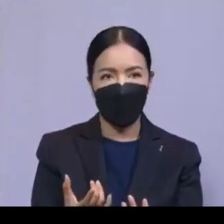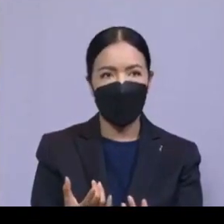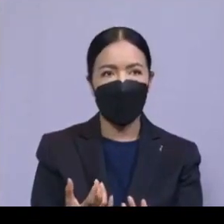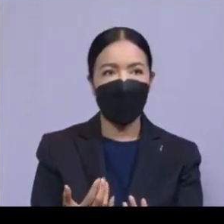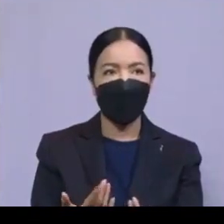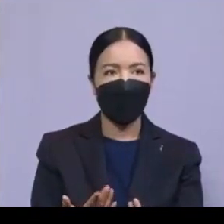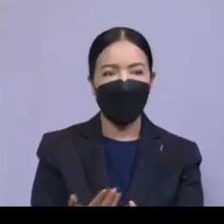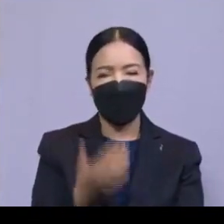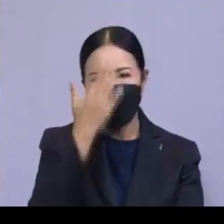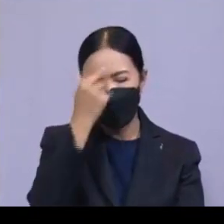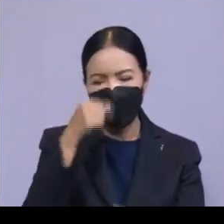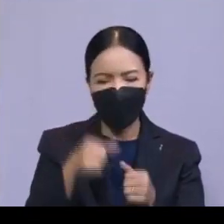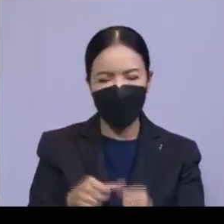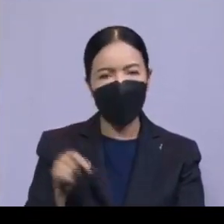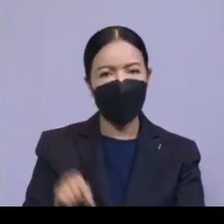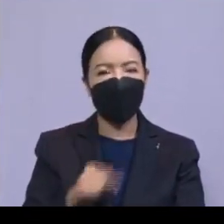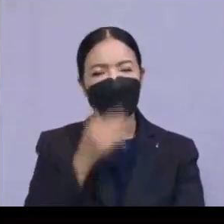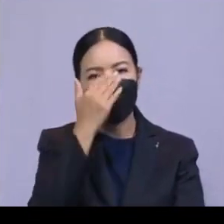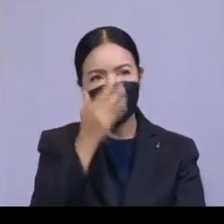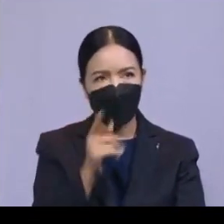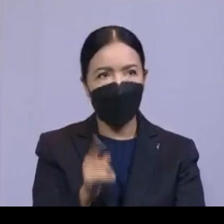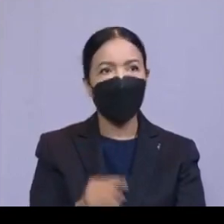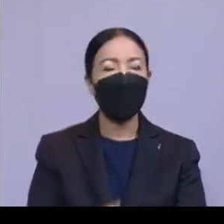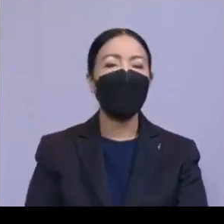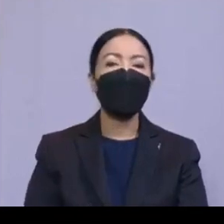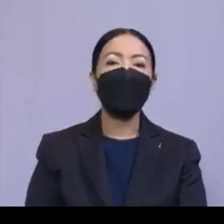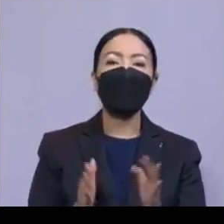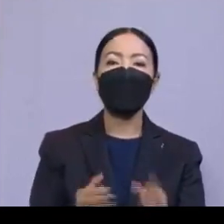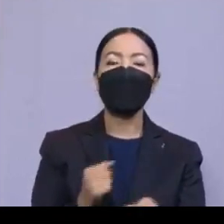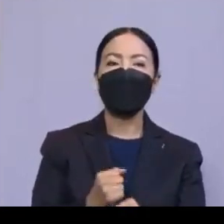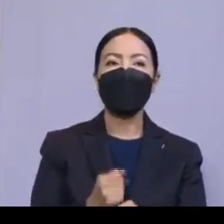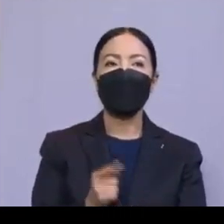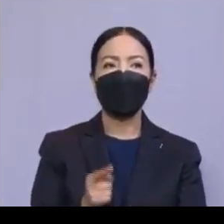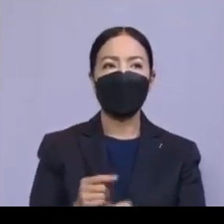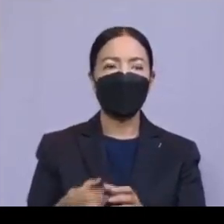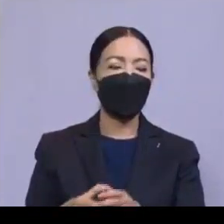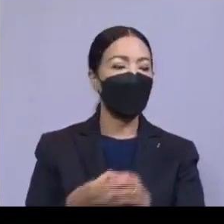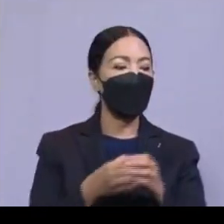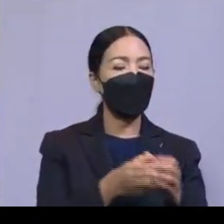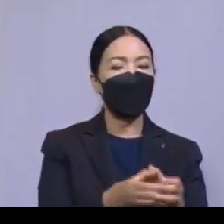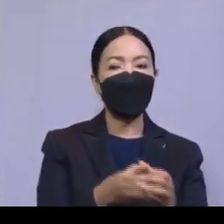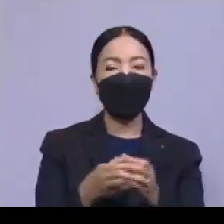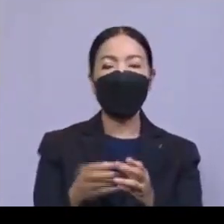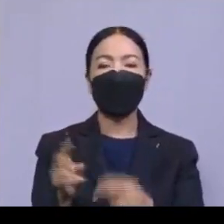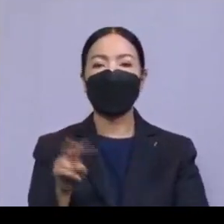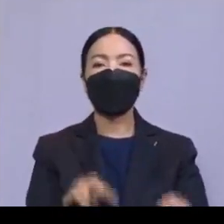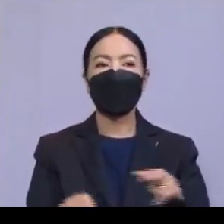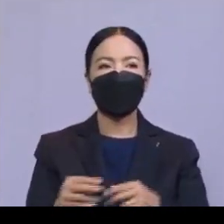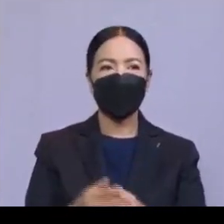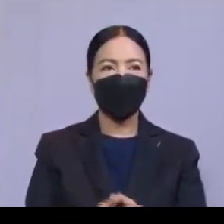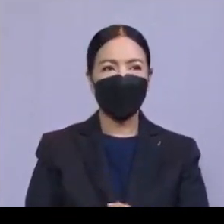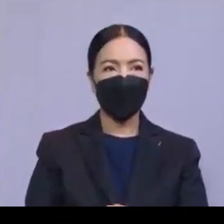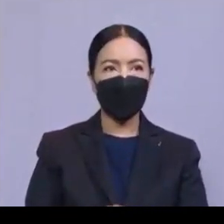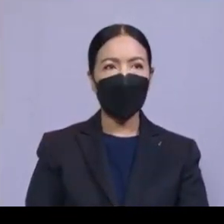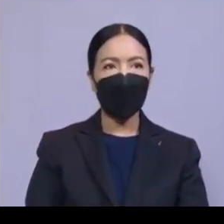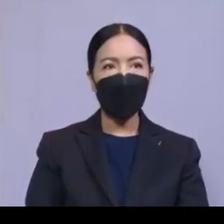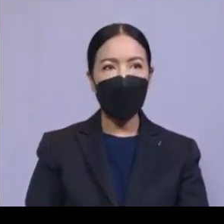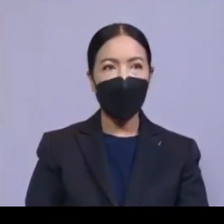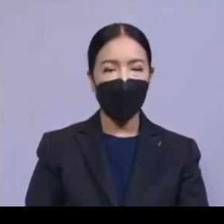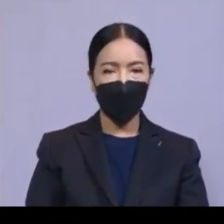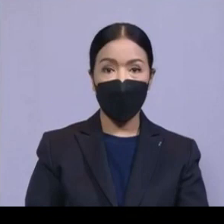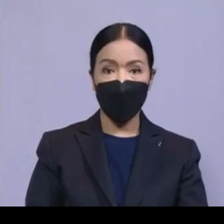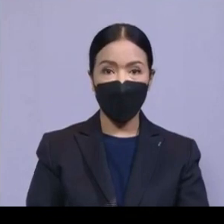ไหนเอาเออทำไมไม่อยู่อย่างนี้พี่ต้องนับถือเจ้าหน้าที่แล้วก็คนที่ลงพื้นที่นะคะเพราะว่าบางคนบอกแม่ลูบหน้าปะจมูก